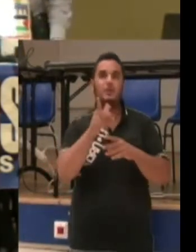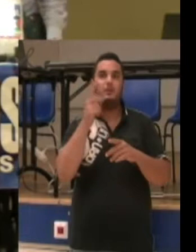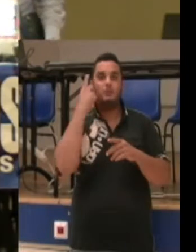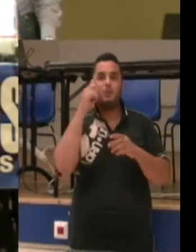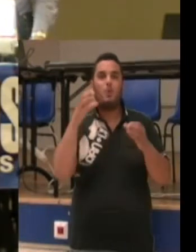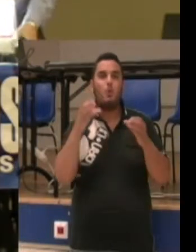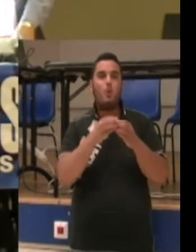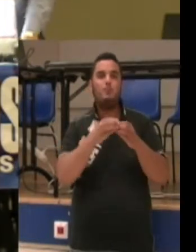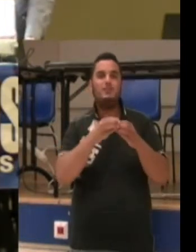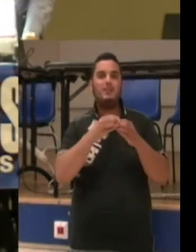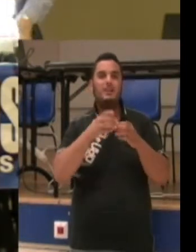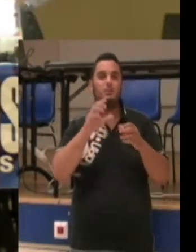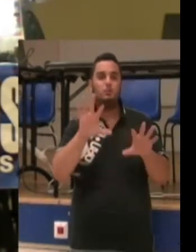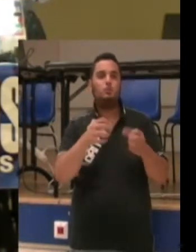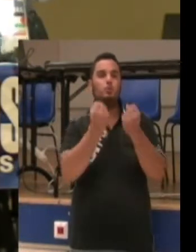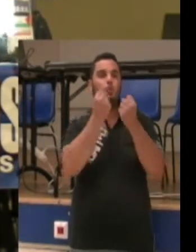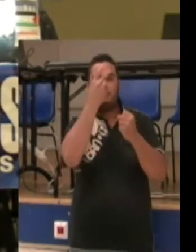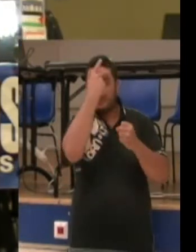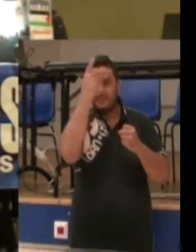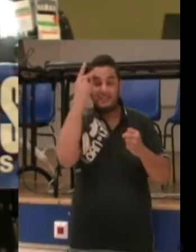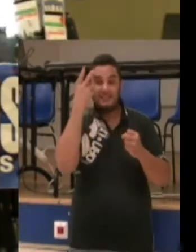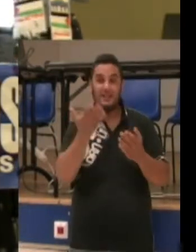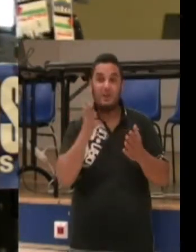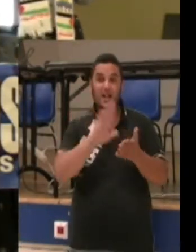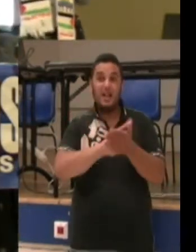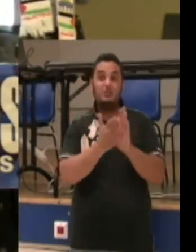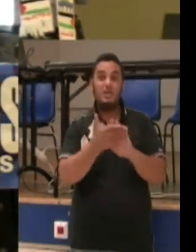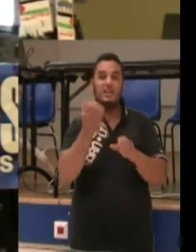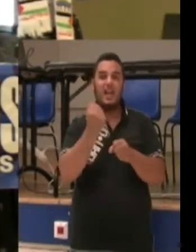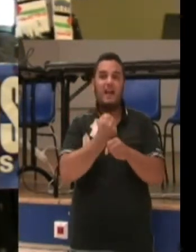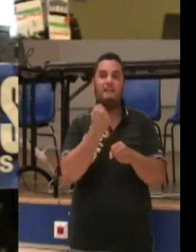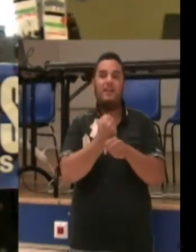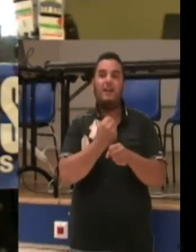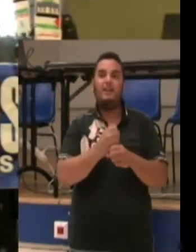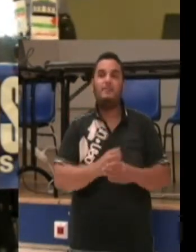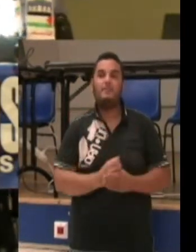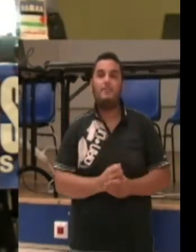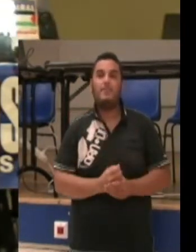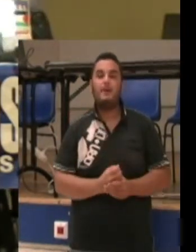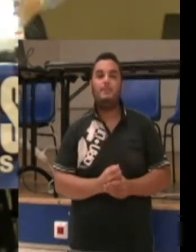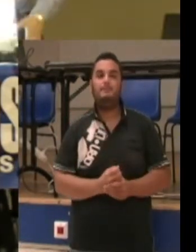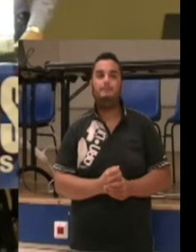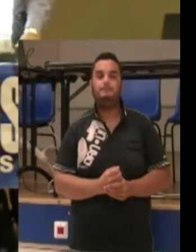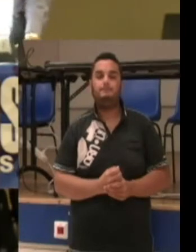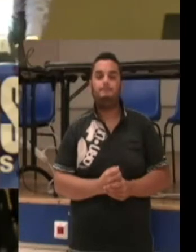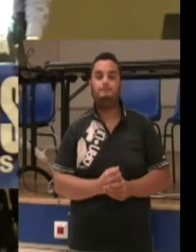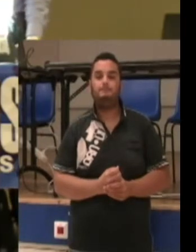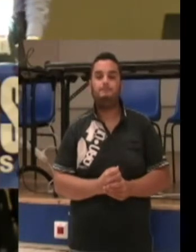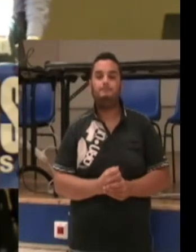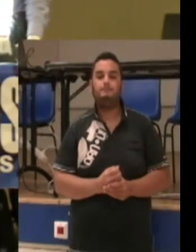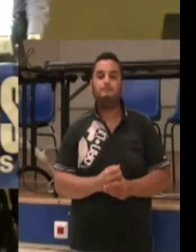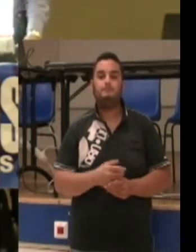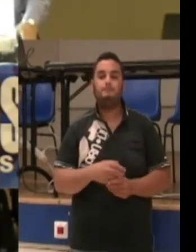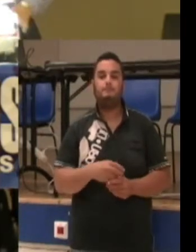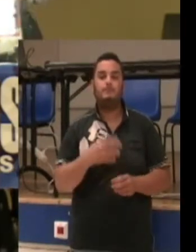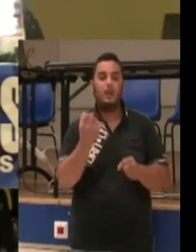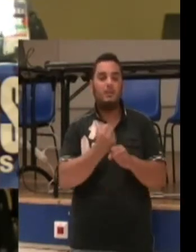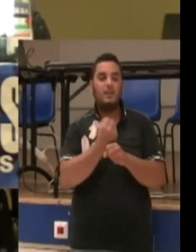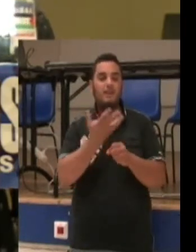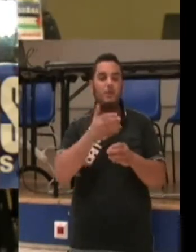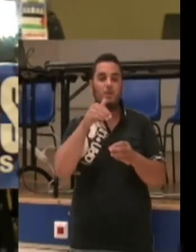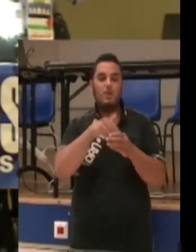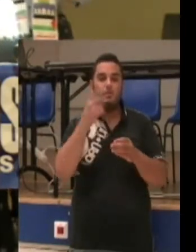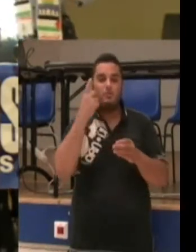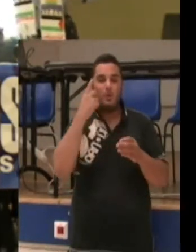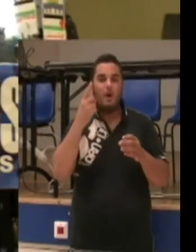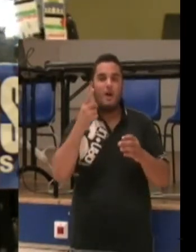devant vous aujourd'hui, cette association qui travaille et qui œuvre seulement dans l'action humanitaire et qui